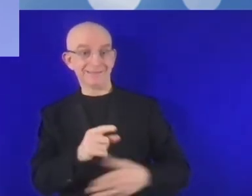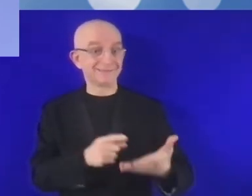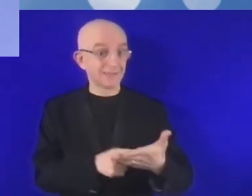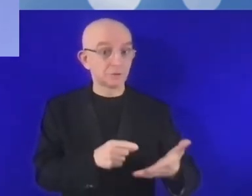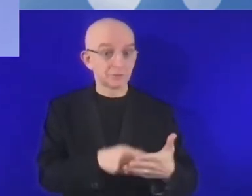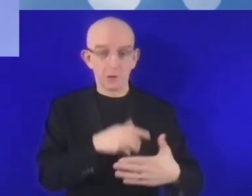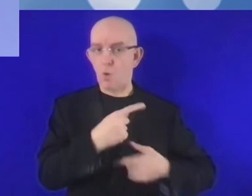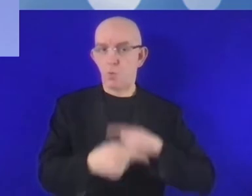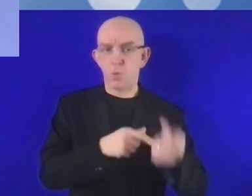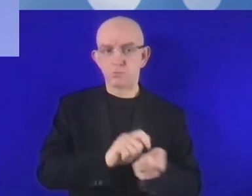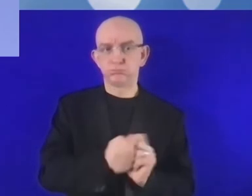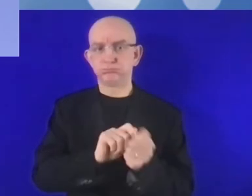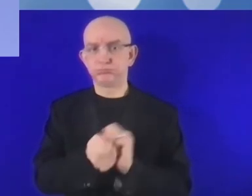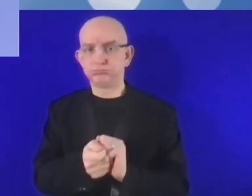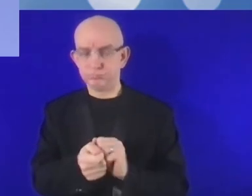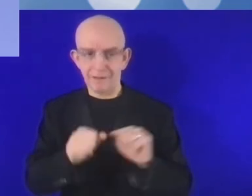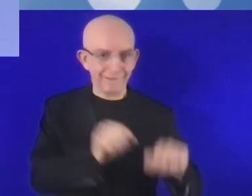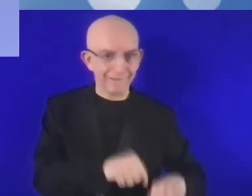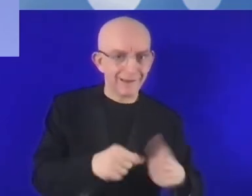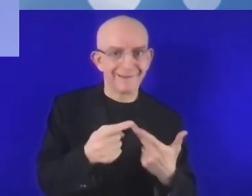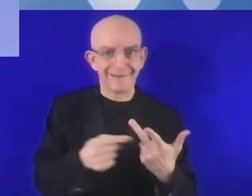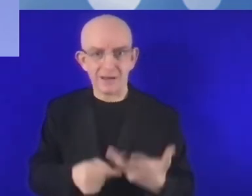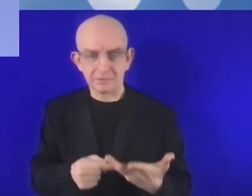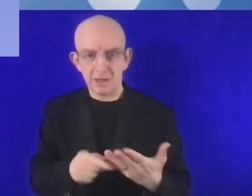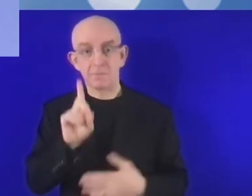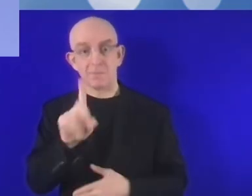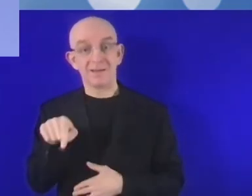العالم، ثم بعد فترة قد يأتي يوم